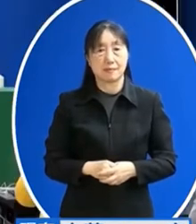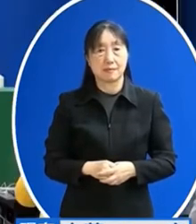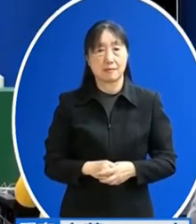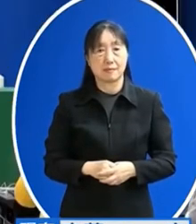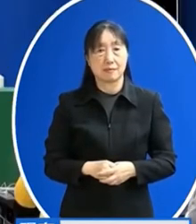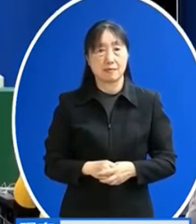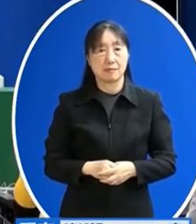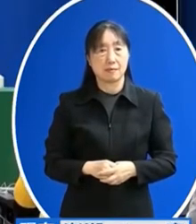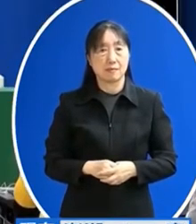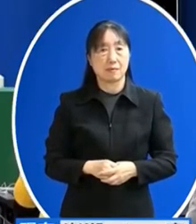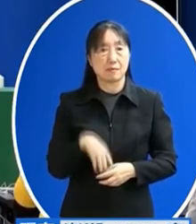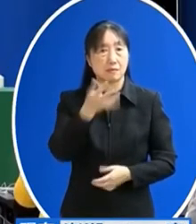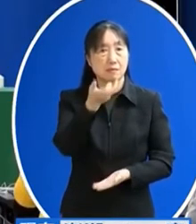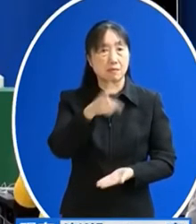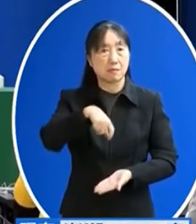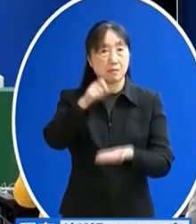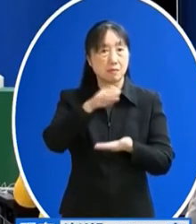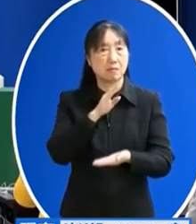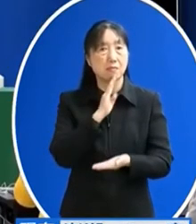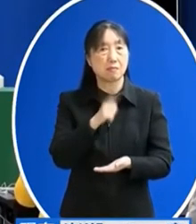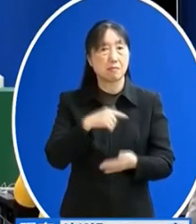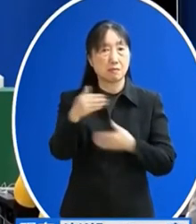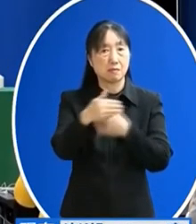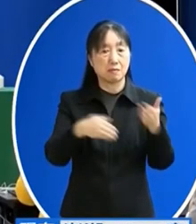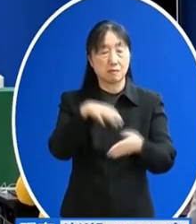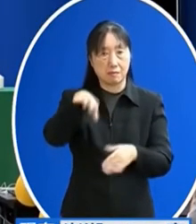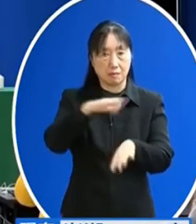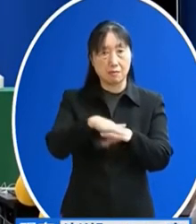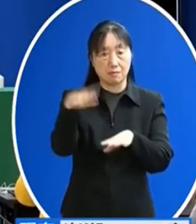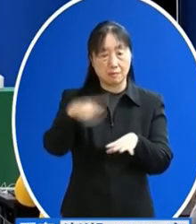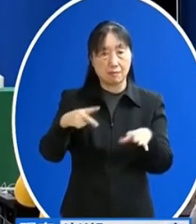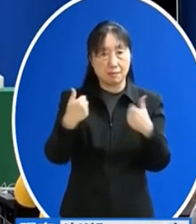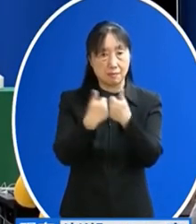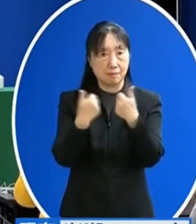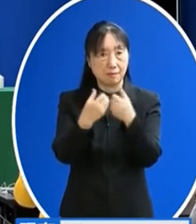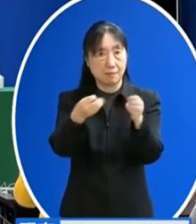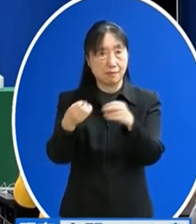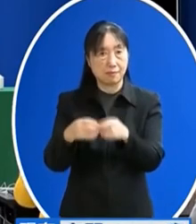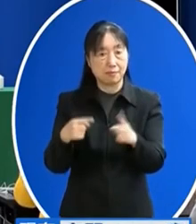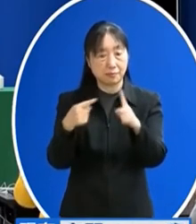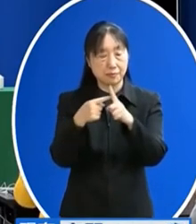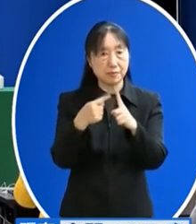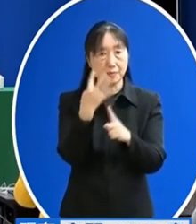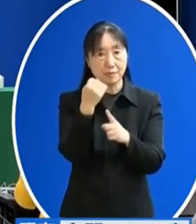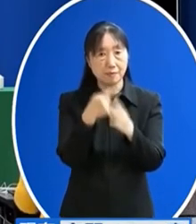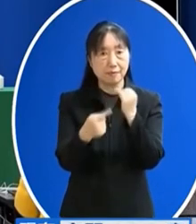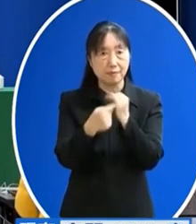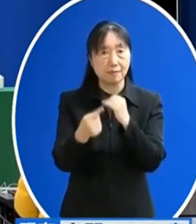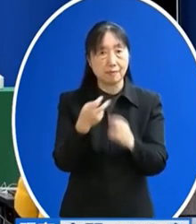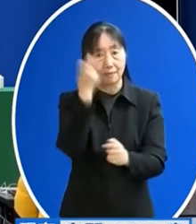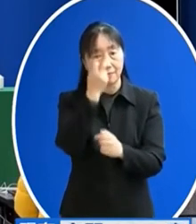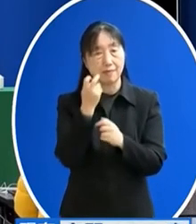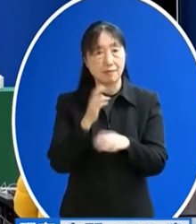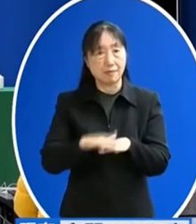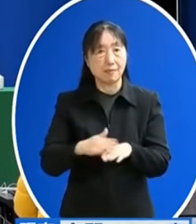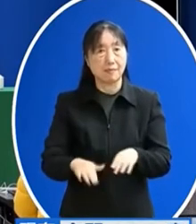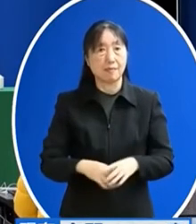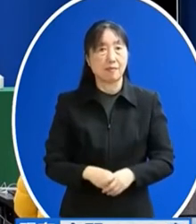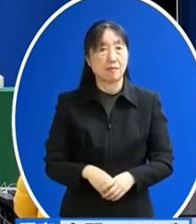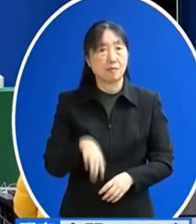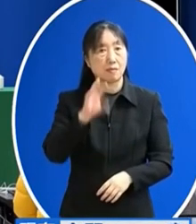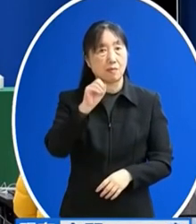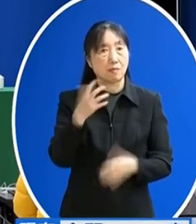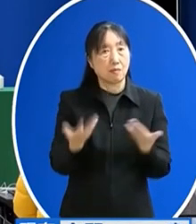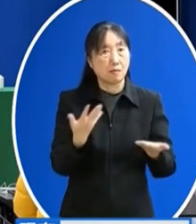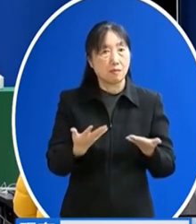部长有提到说待会下午会跟交通部进行一些讨论嘛，有关人流管制，那想询问说那目前有没有大概